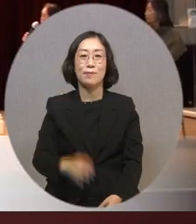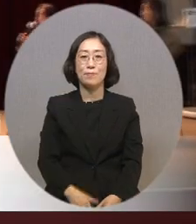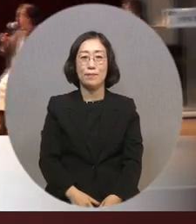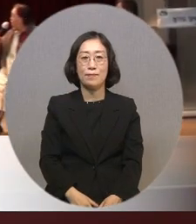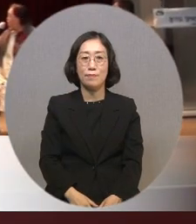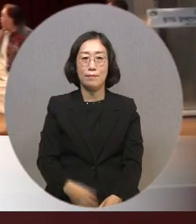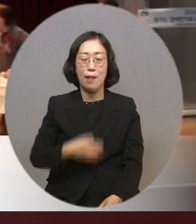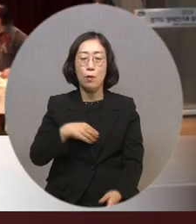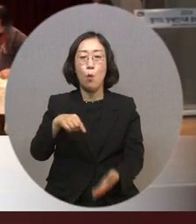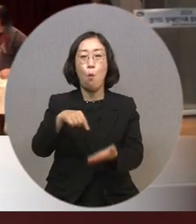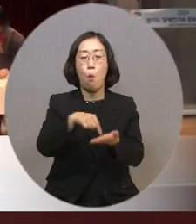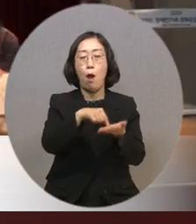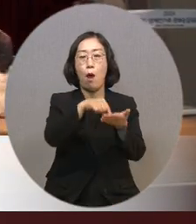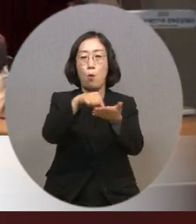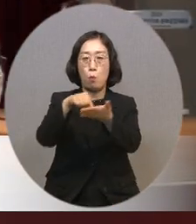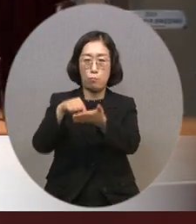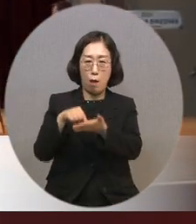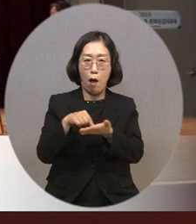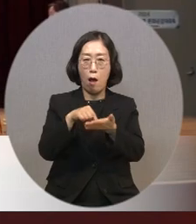나 외롭다,